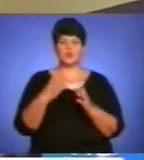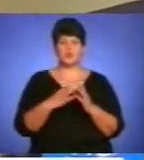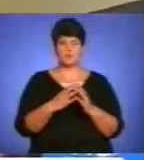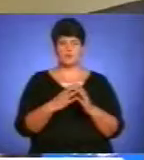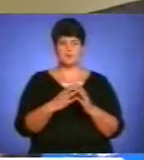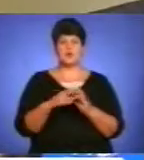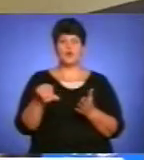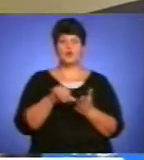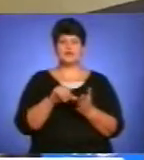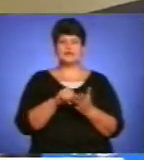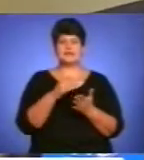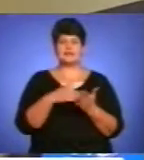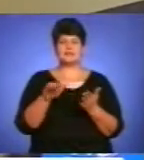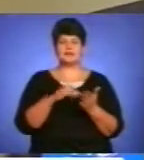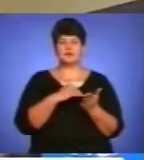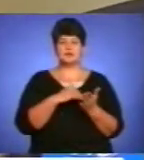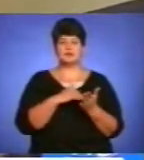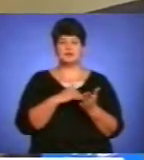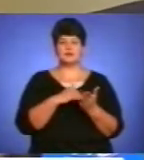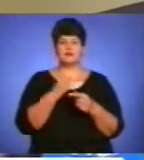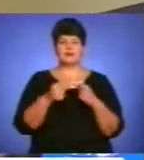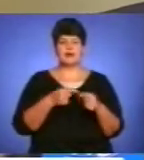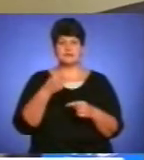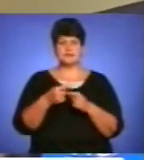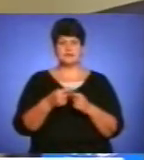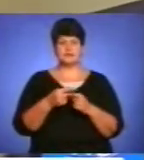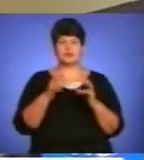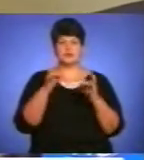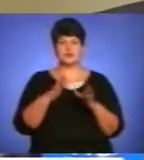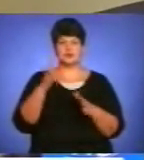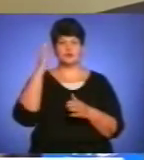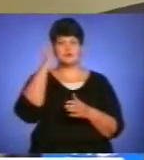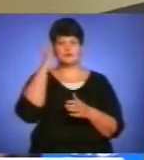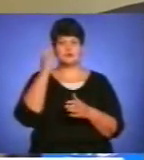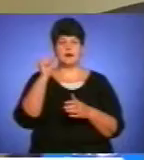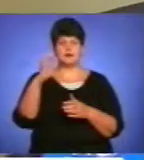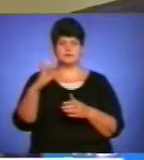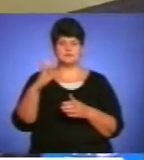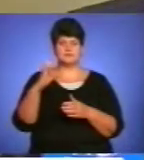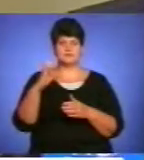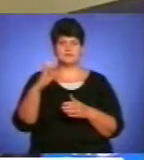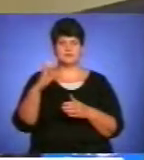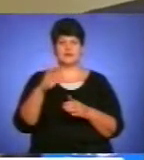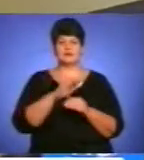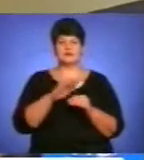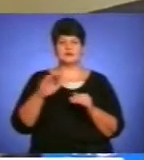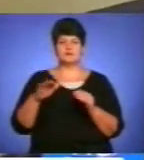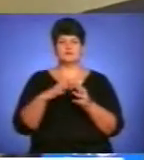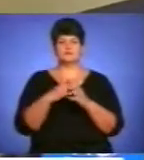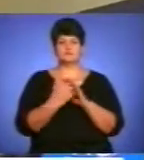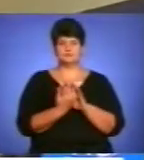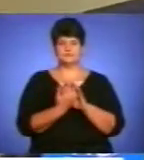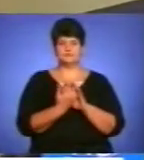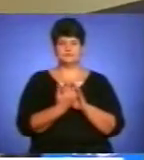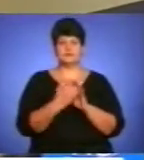Учасники ліквідації наслідків катастрофи на Чорнобильській АЕС. Учні в сільській місцевості,